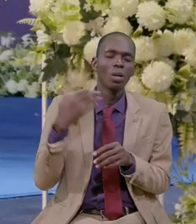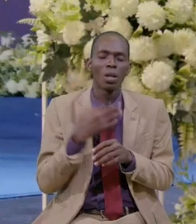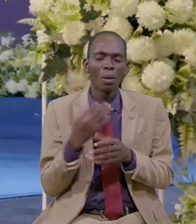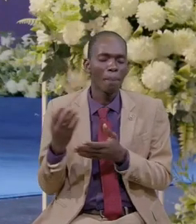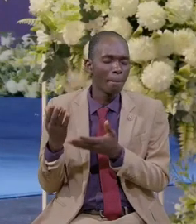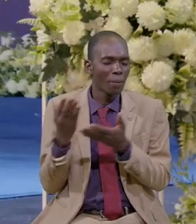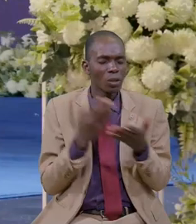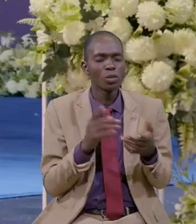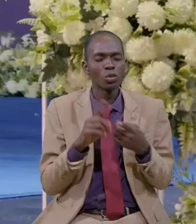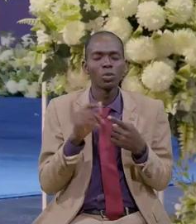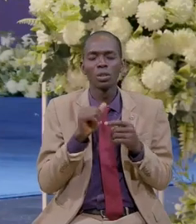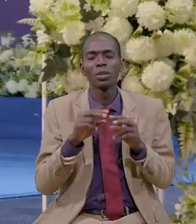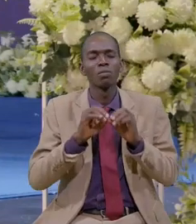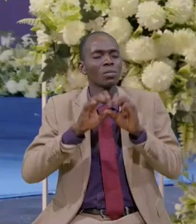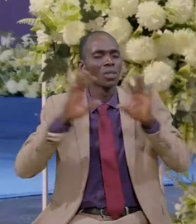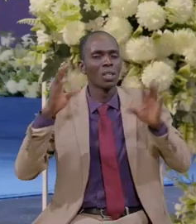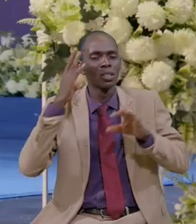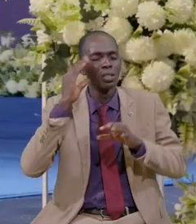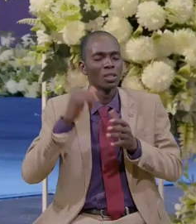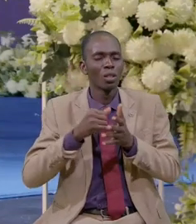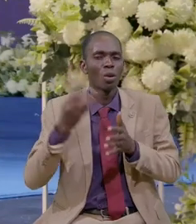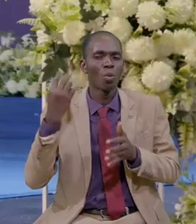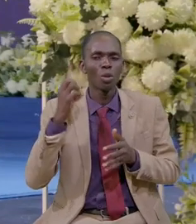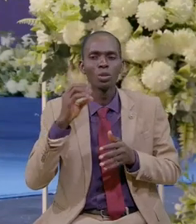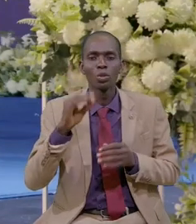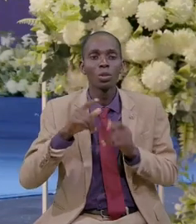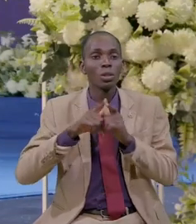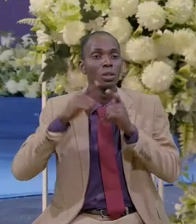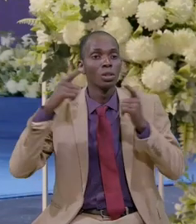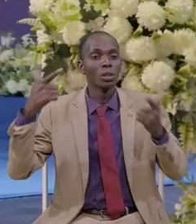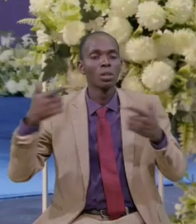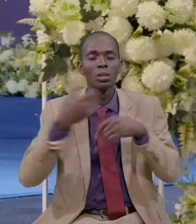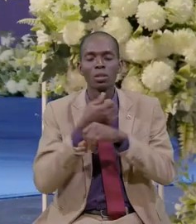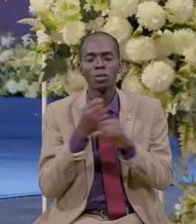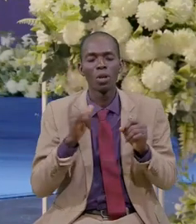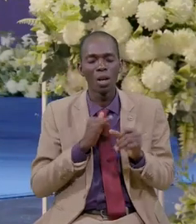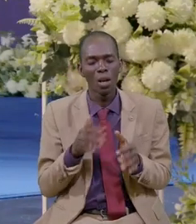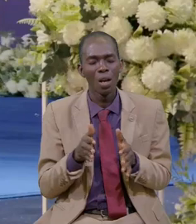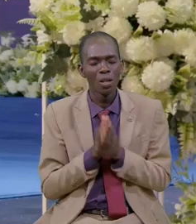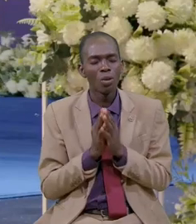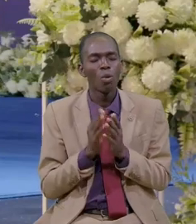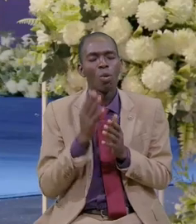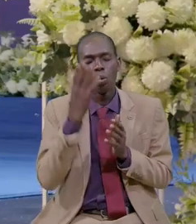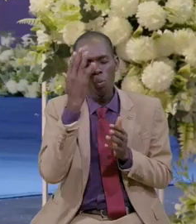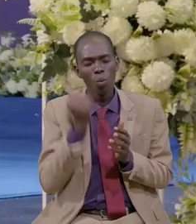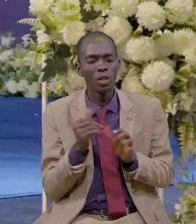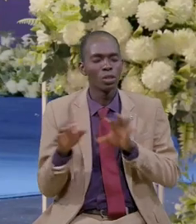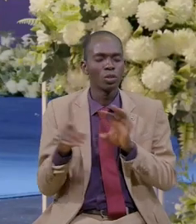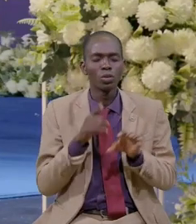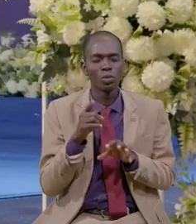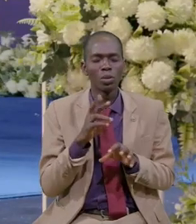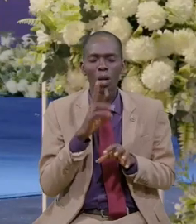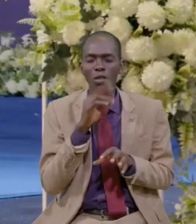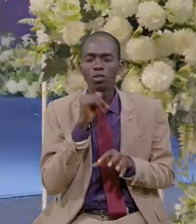à une expérience claire, un si grand salut. Tu dis j'ai entendu. Pourquoi est-ce que tu n'es pas sauvé? Est-ce que tu as entendu